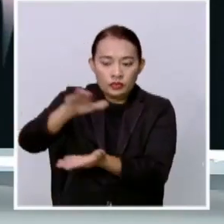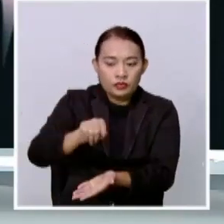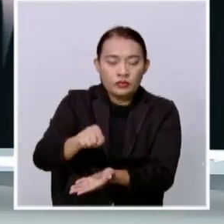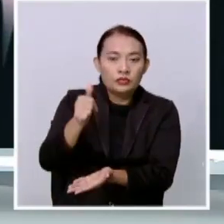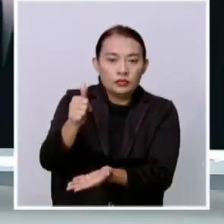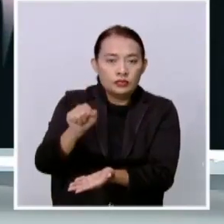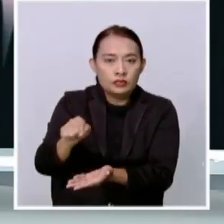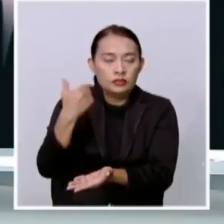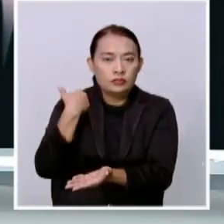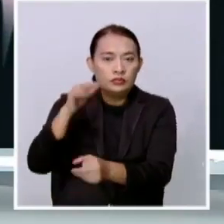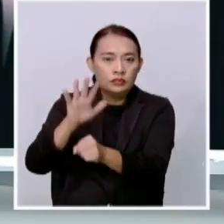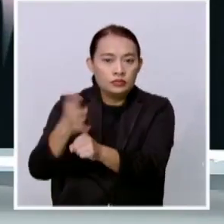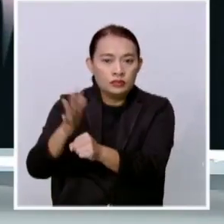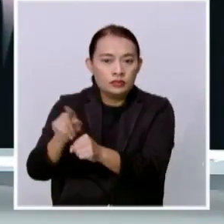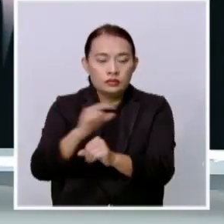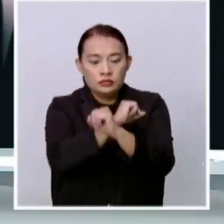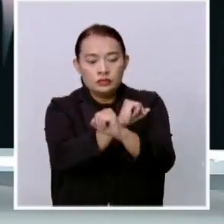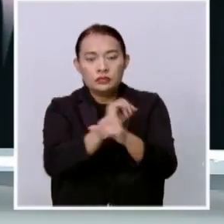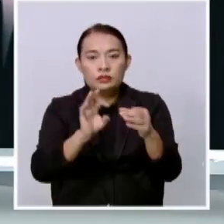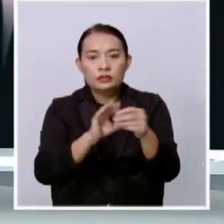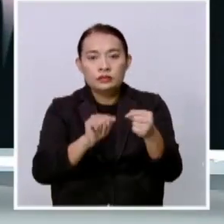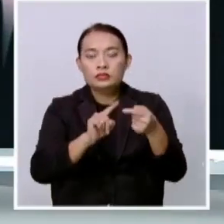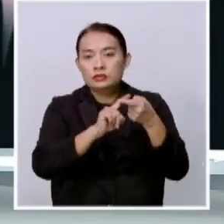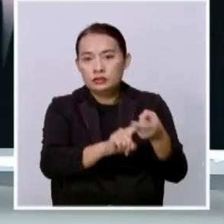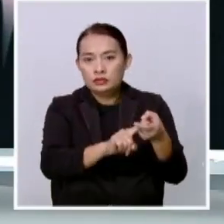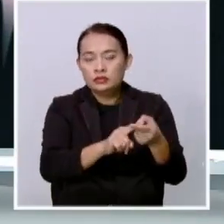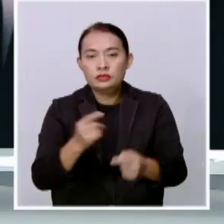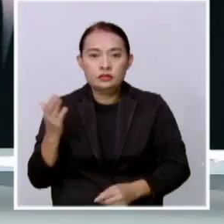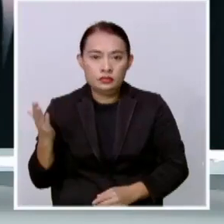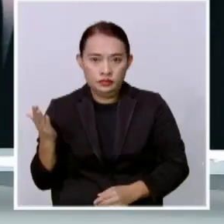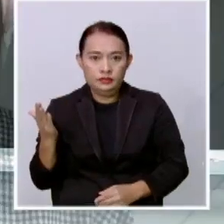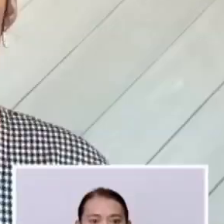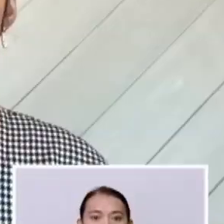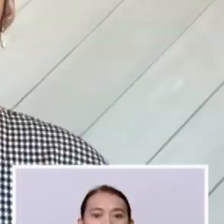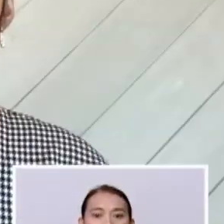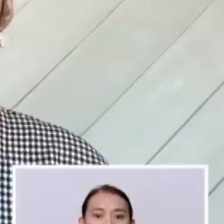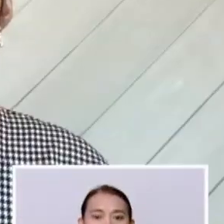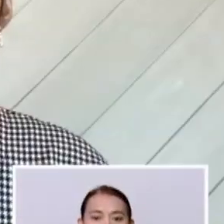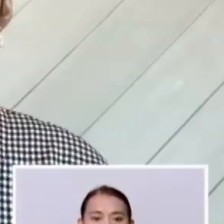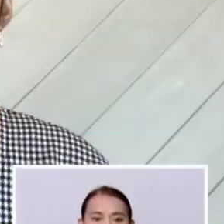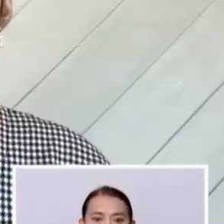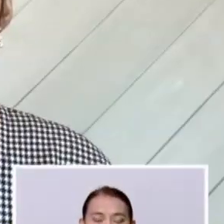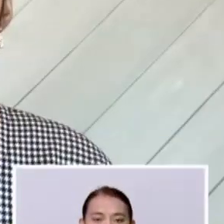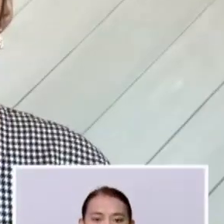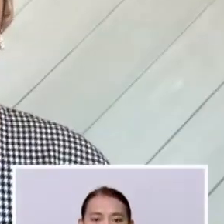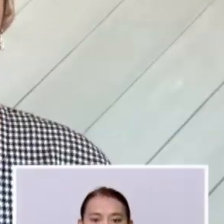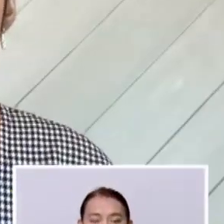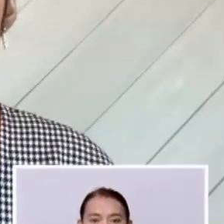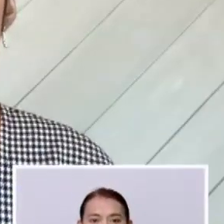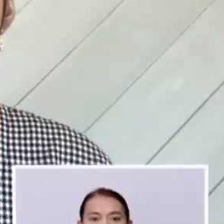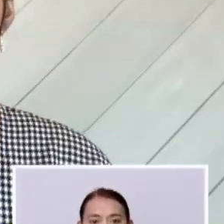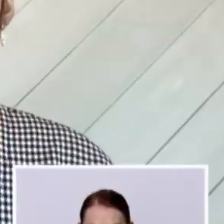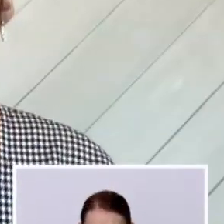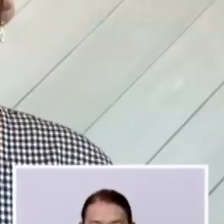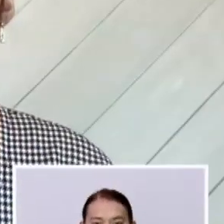ที่มีอยู่เนี่ยไม่เพียงพอที่จะรับมือกับรัสเซียนะคะติดตามได้จากคุณเกรซในทรูวีรูมค่ะ สวัสดีครับ สวัสดีค่ะ สวัสดีค่ะ